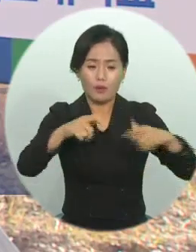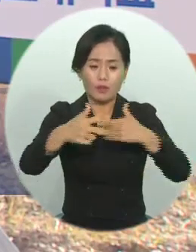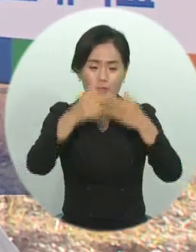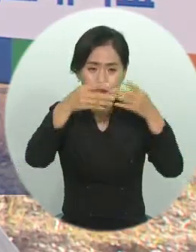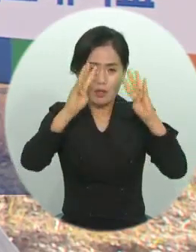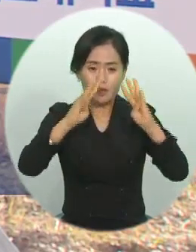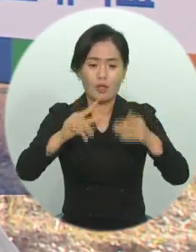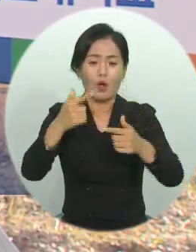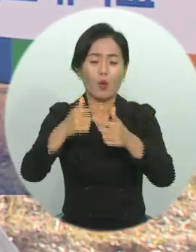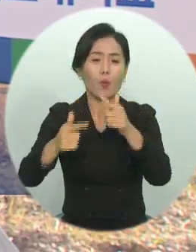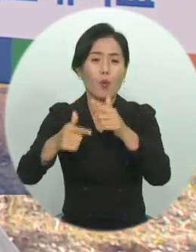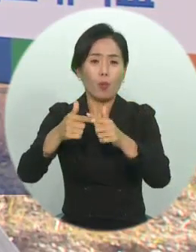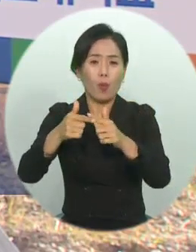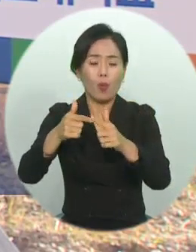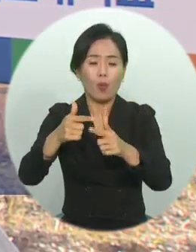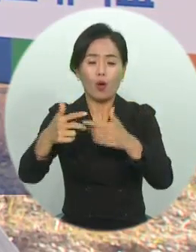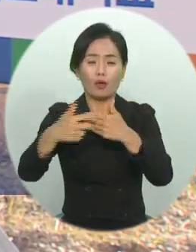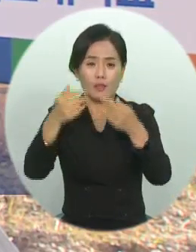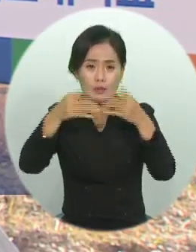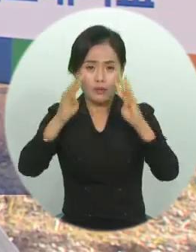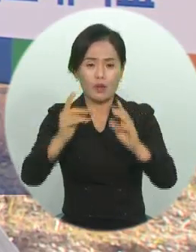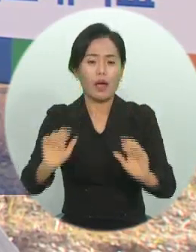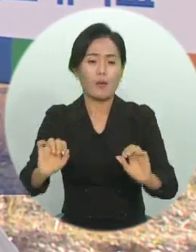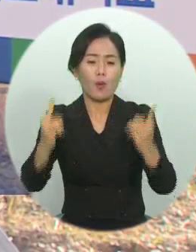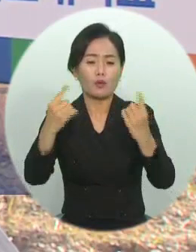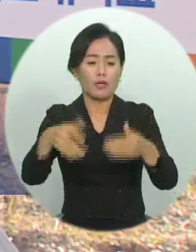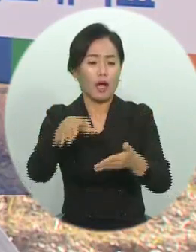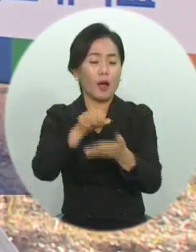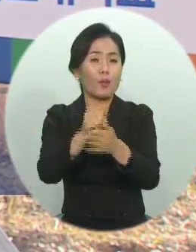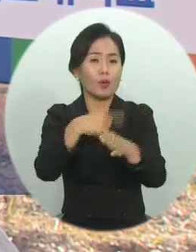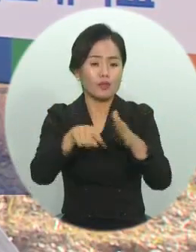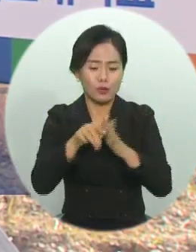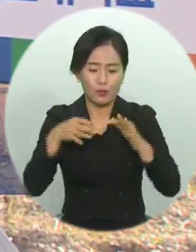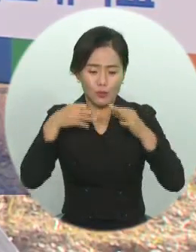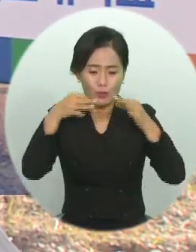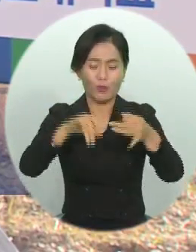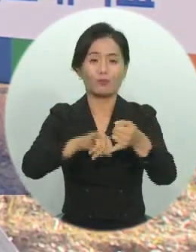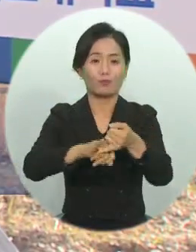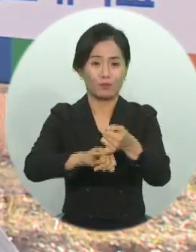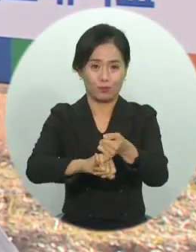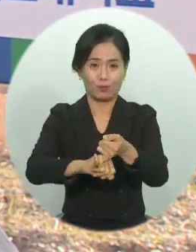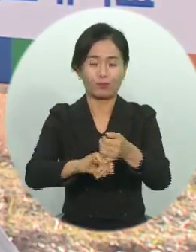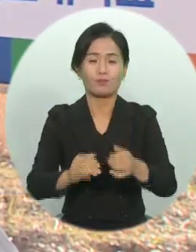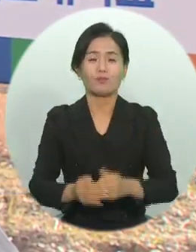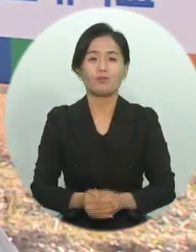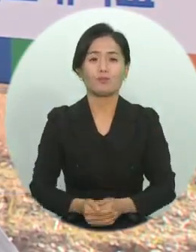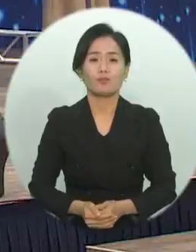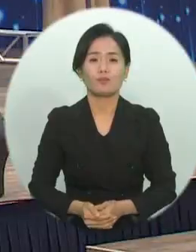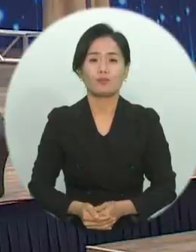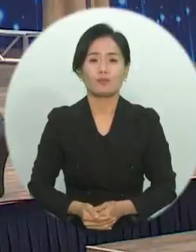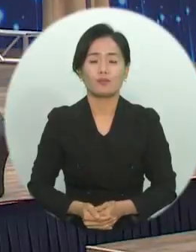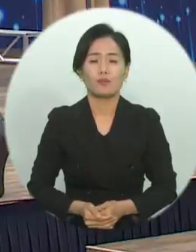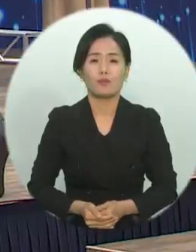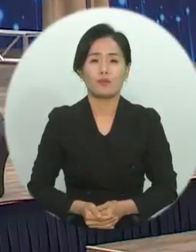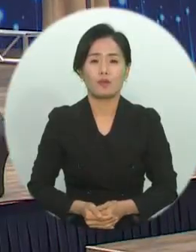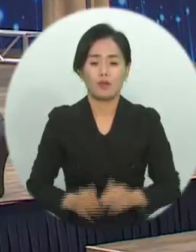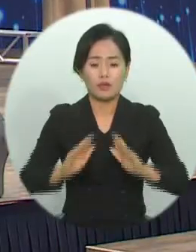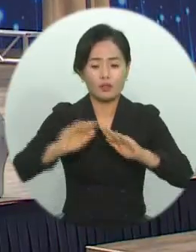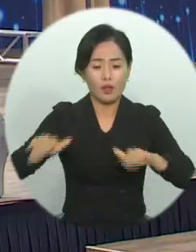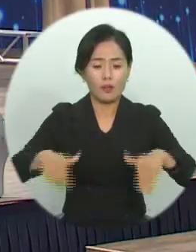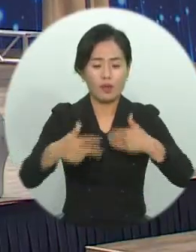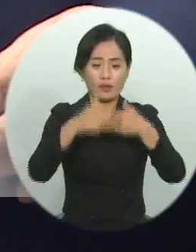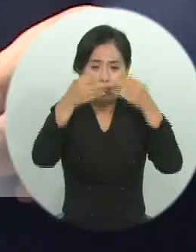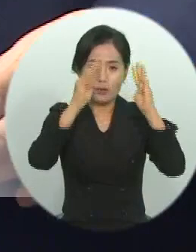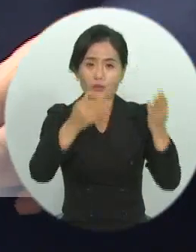신설, 목포 의대 신설 TO도 동시에 확보하기 위해 최선의 노력을 다해야 할 때입니다. 이런 가운데 전남